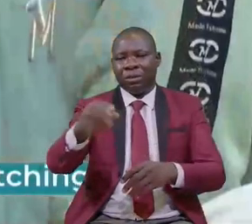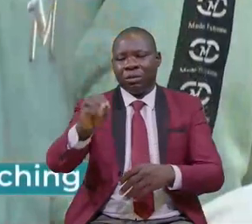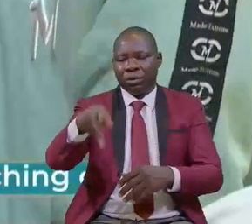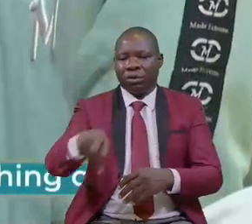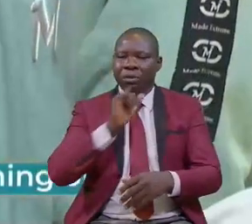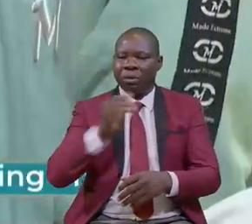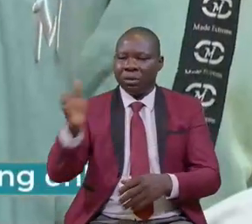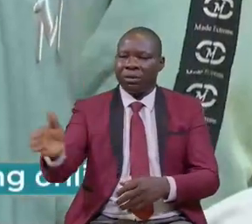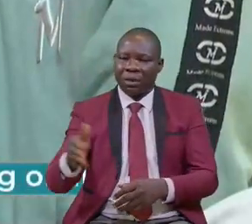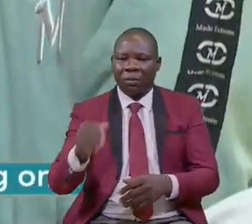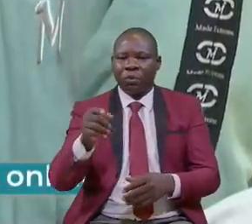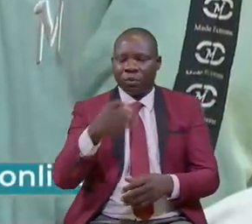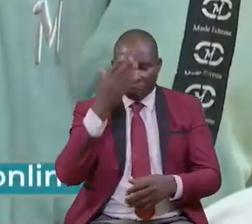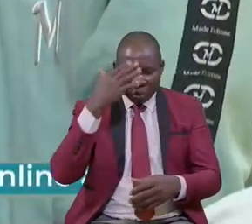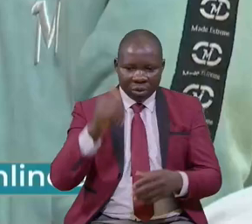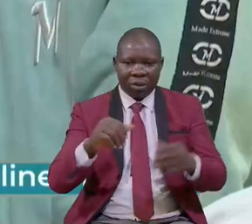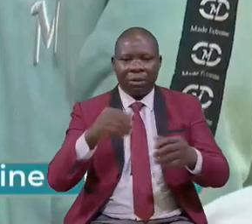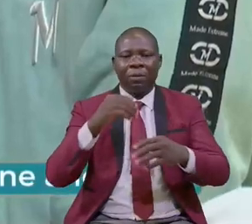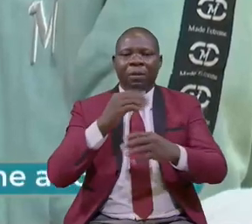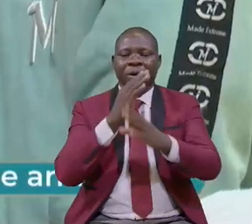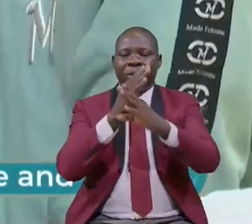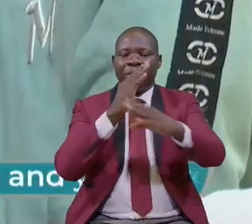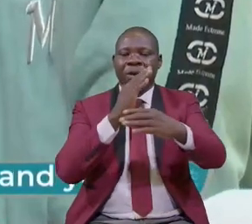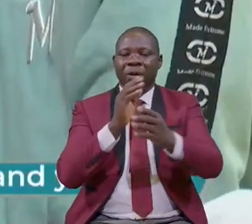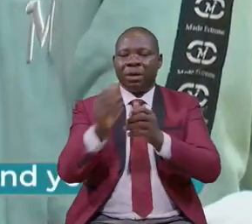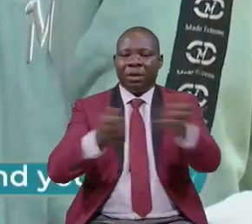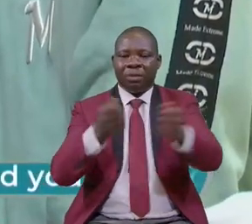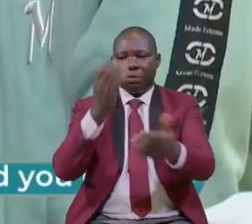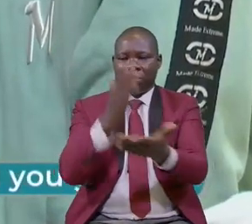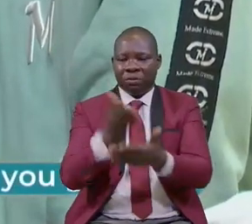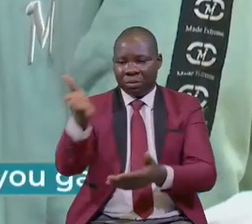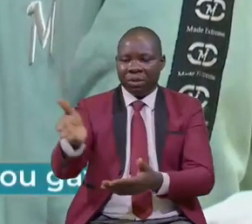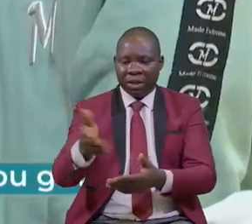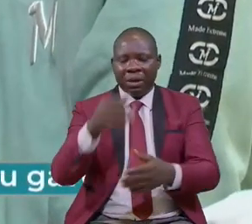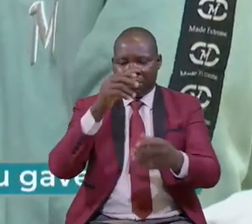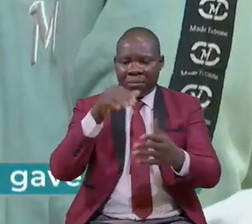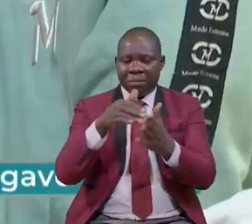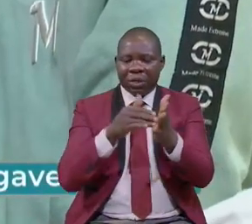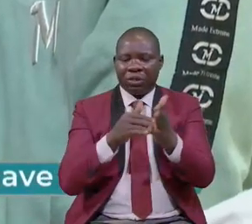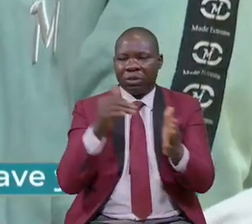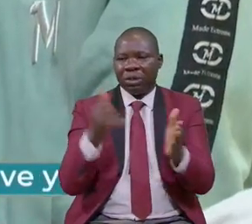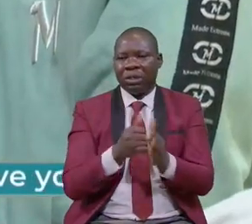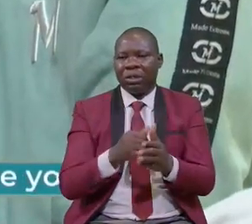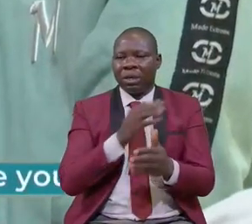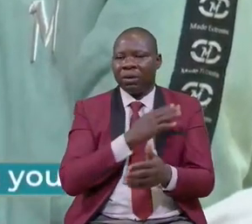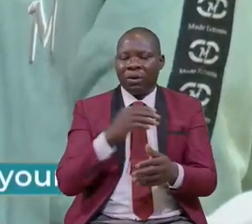d'un endroit bien reconnu dans la zone, donnez l'indication pour faciliter.